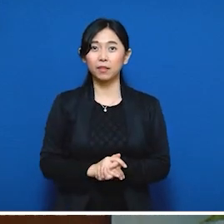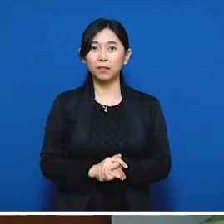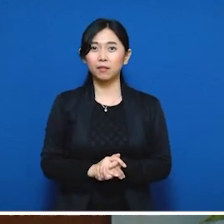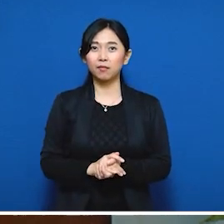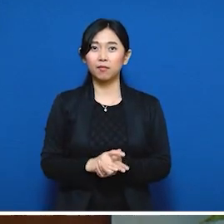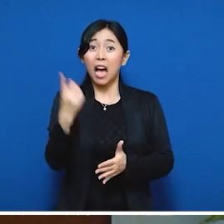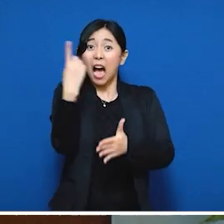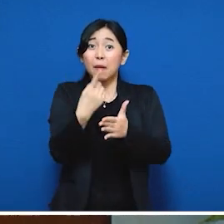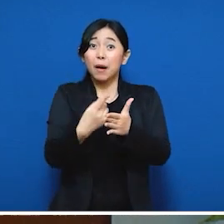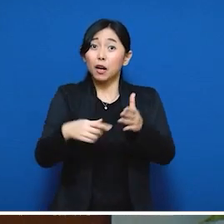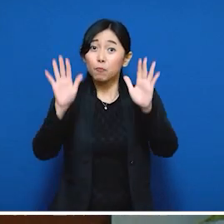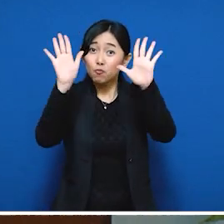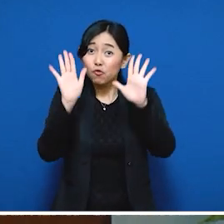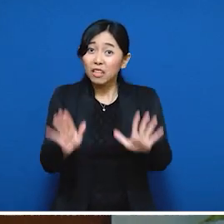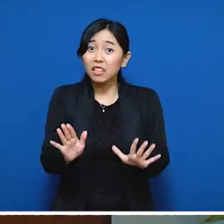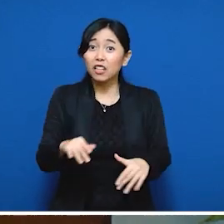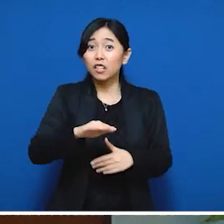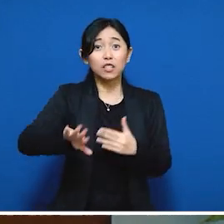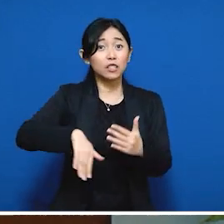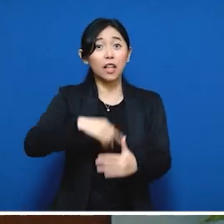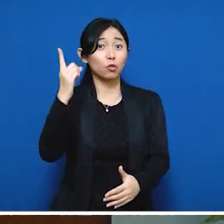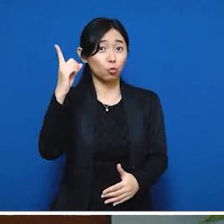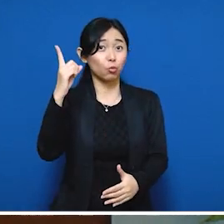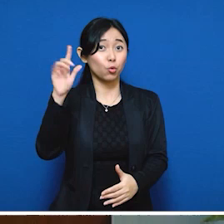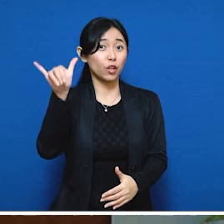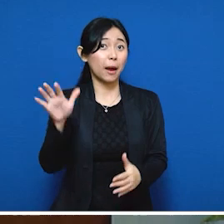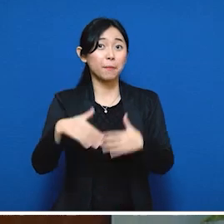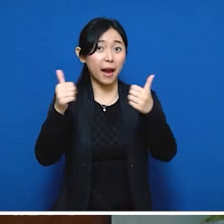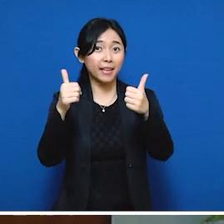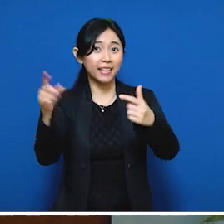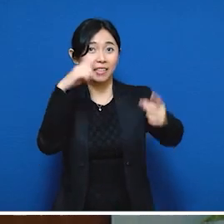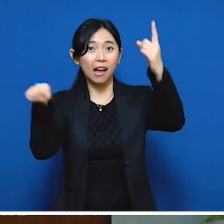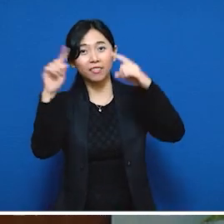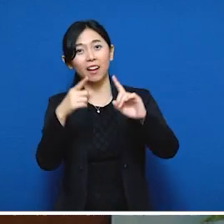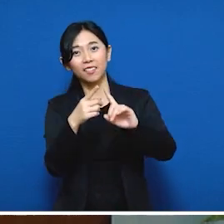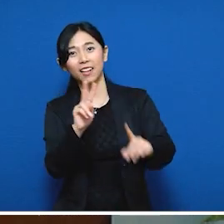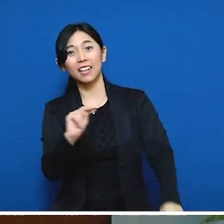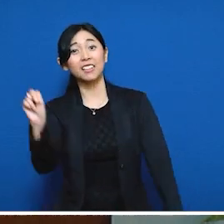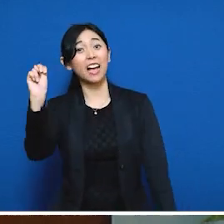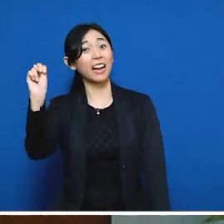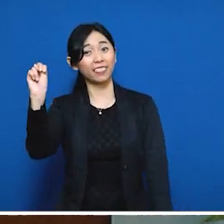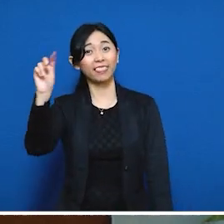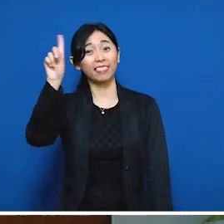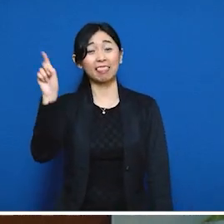"Mungkinkah sesuatu yang baik datang dari Nazaret?"